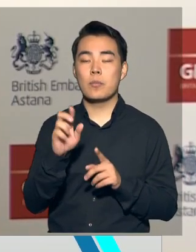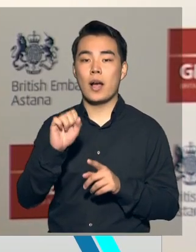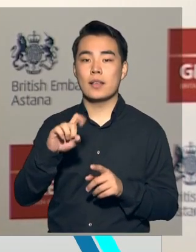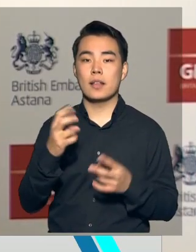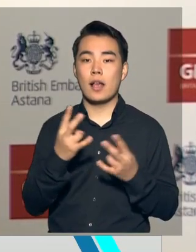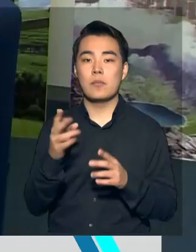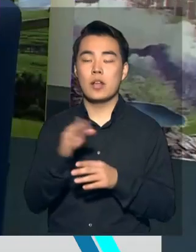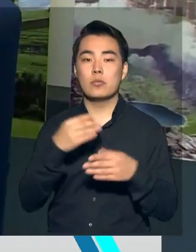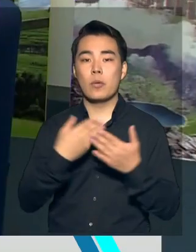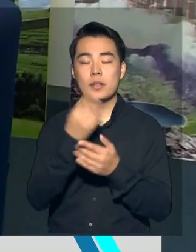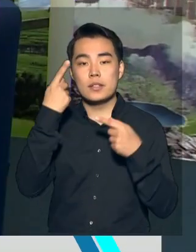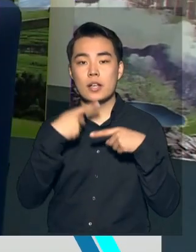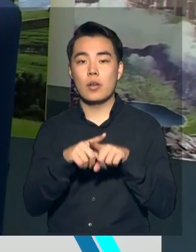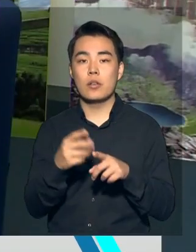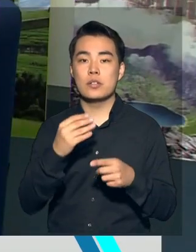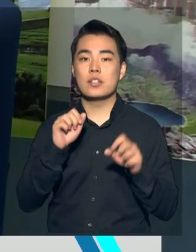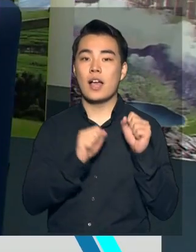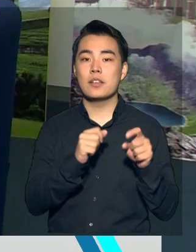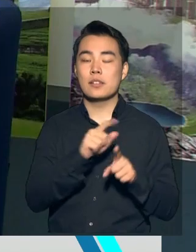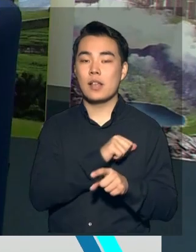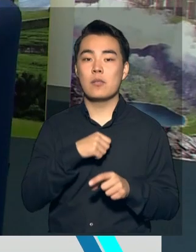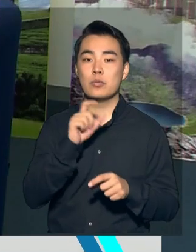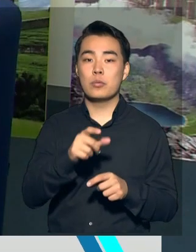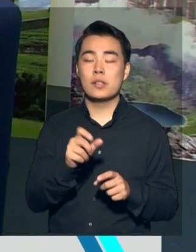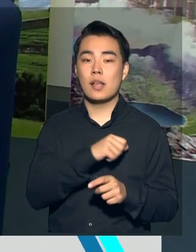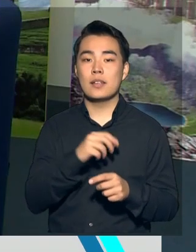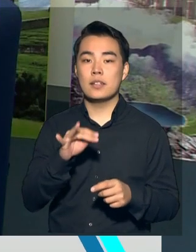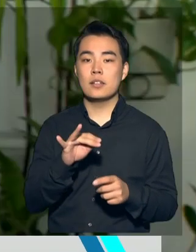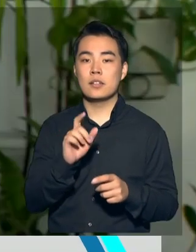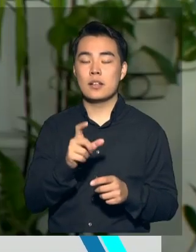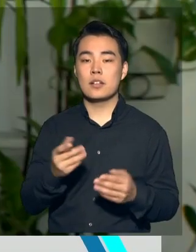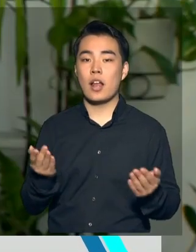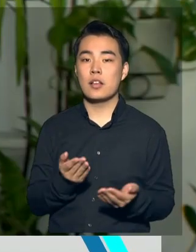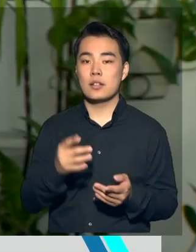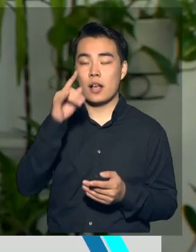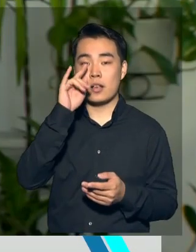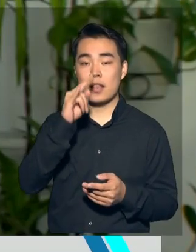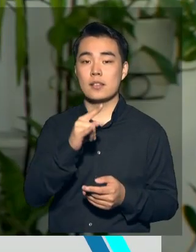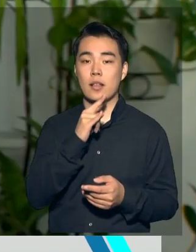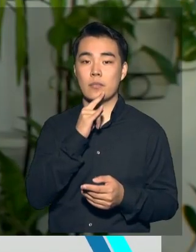база доступ технологиям ведь речь идет о защите клиентских данных и данных граждан страны